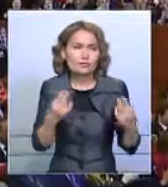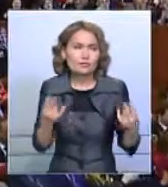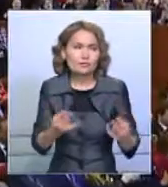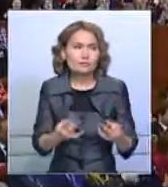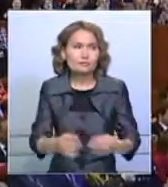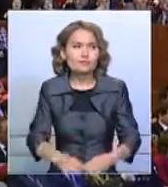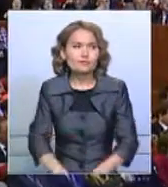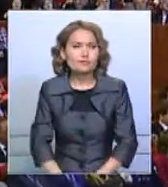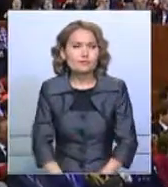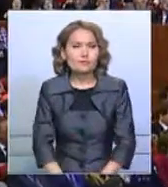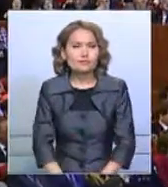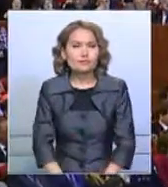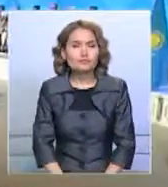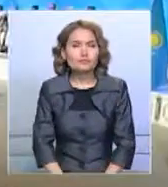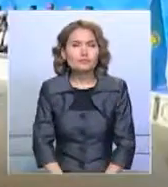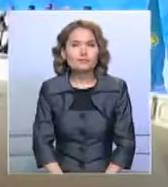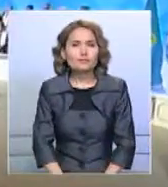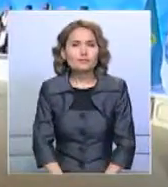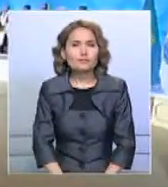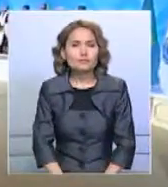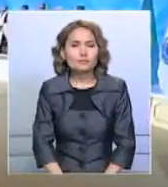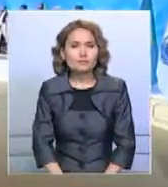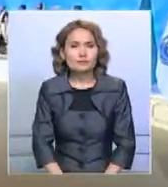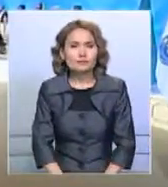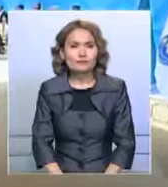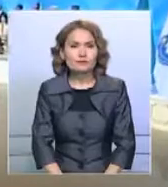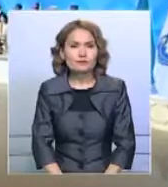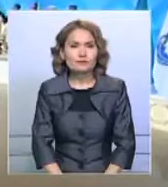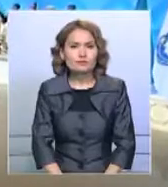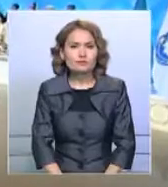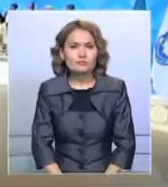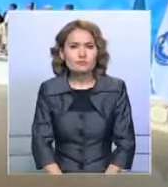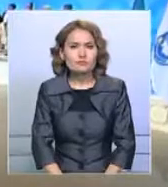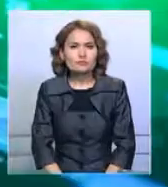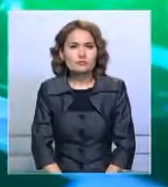Шамши, Елена Шрайбер, Ерзат Зайтхан, 24 кезет, Астана.